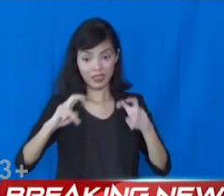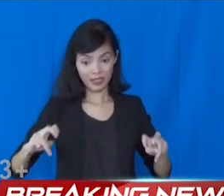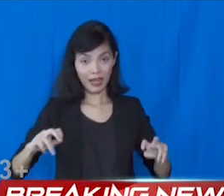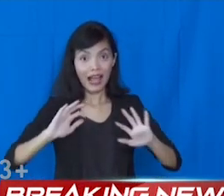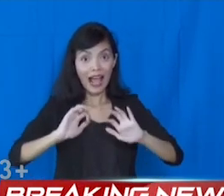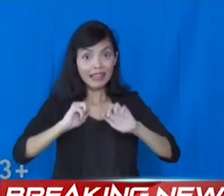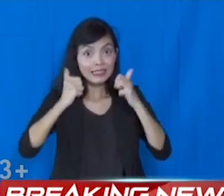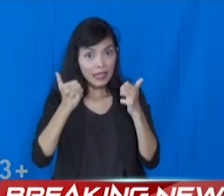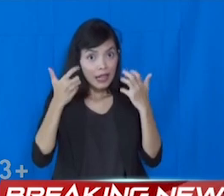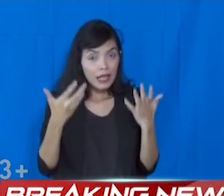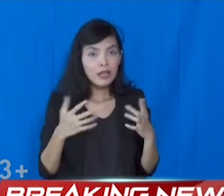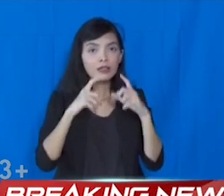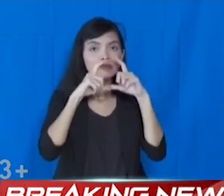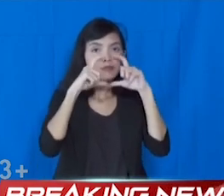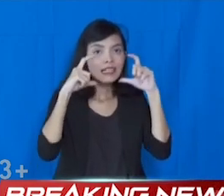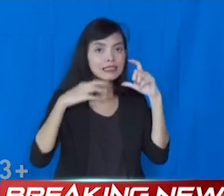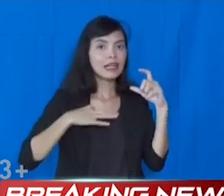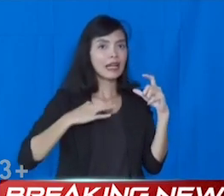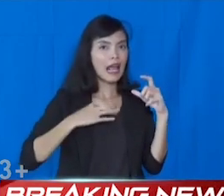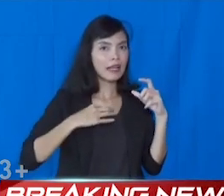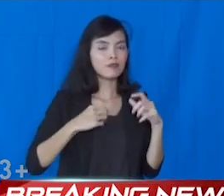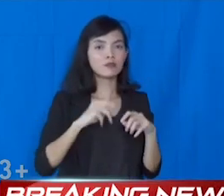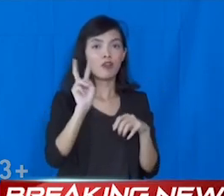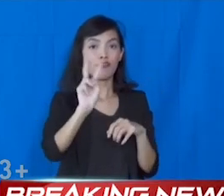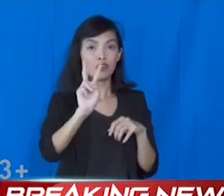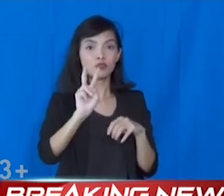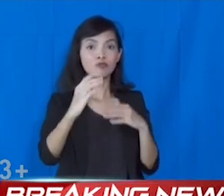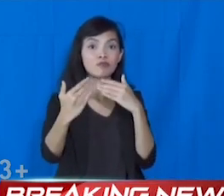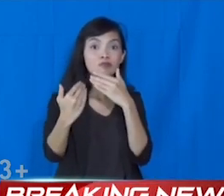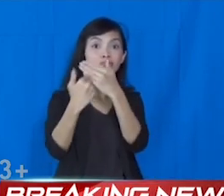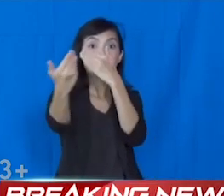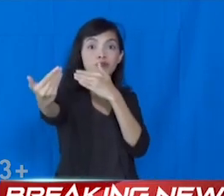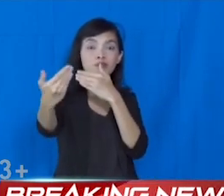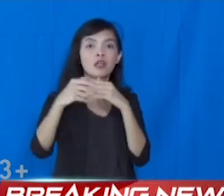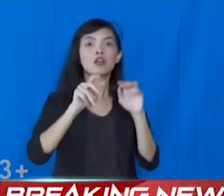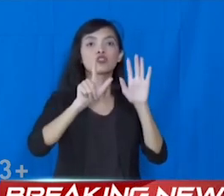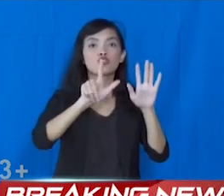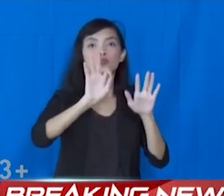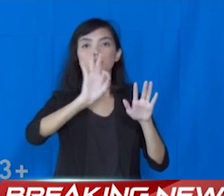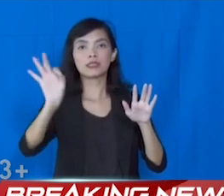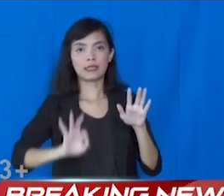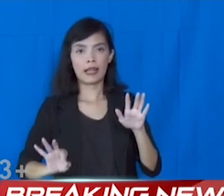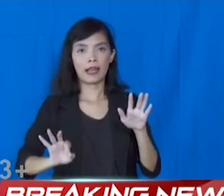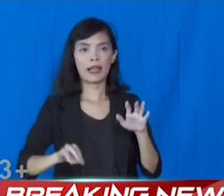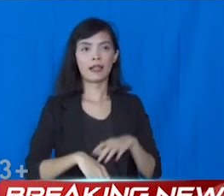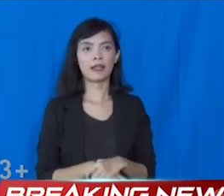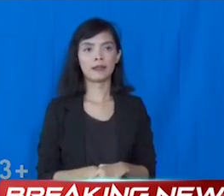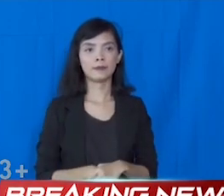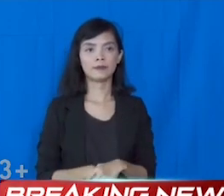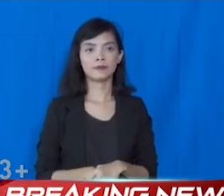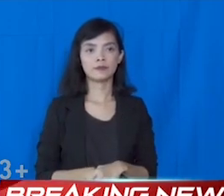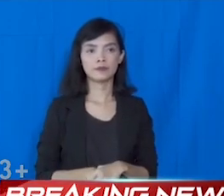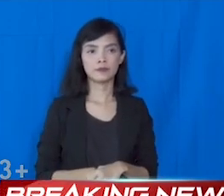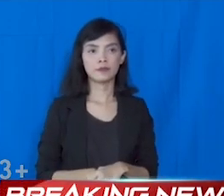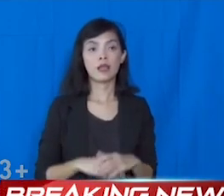kain dapat menangkal virus sebesar tujuh persen dengan demikian masyarakat diharapkan